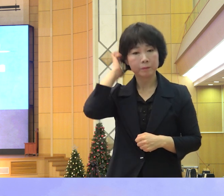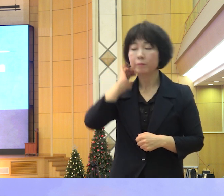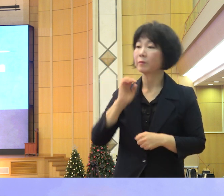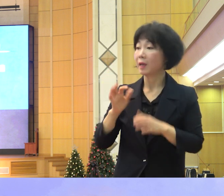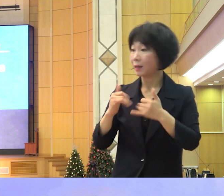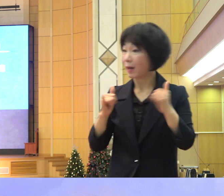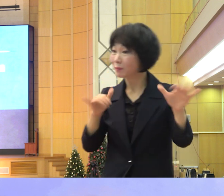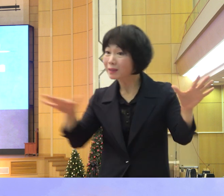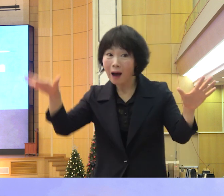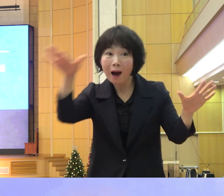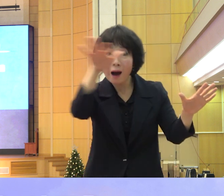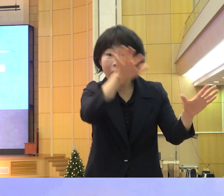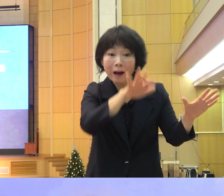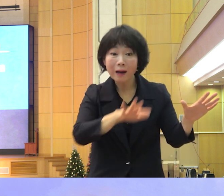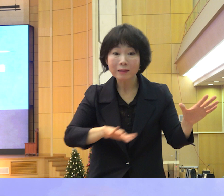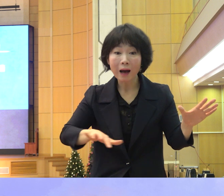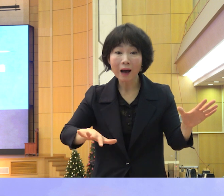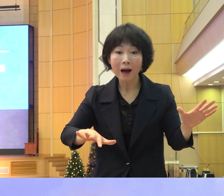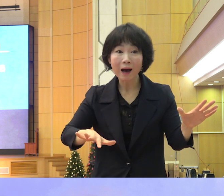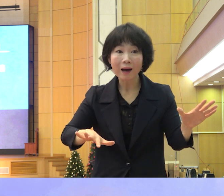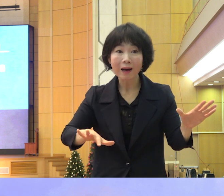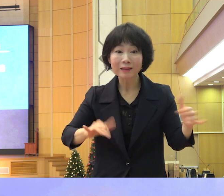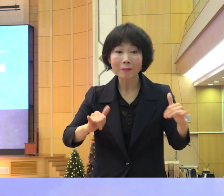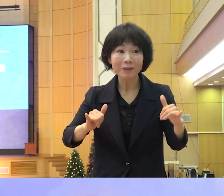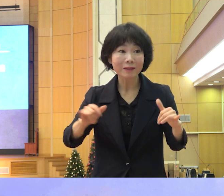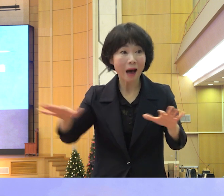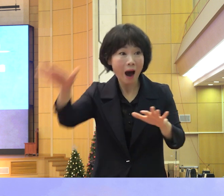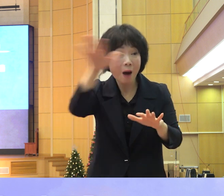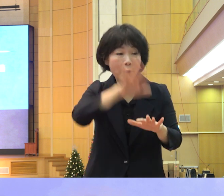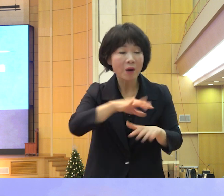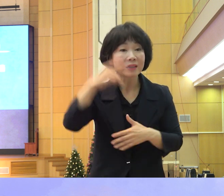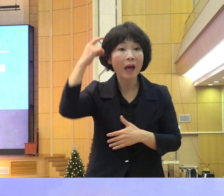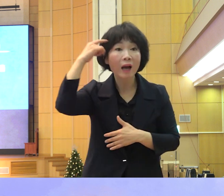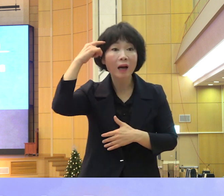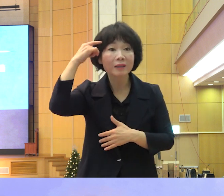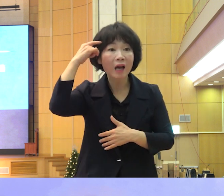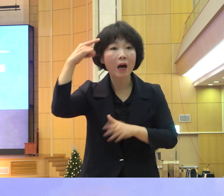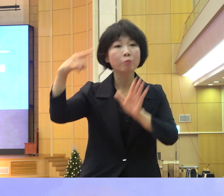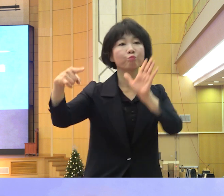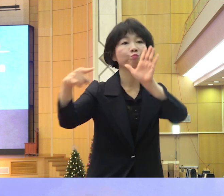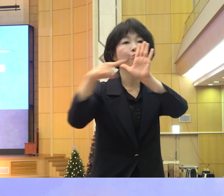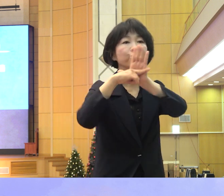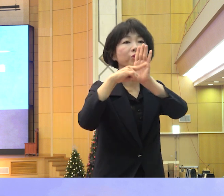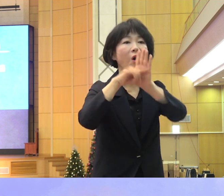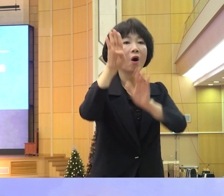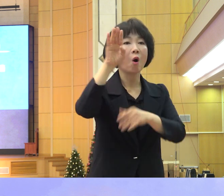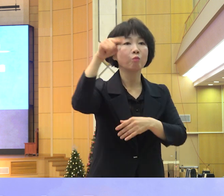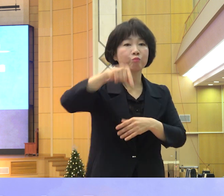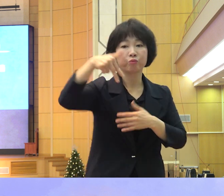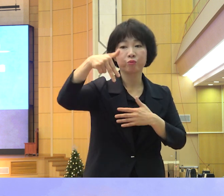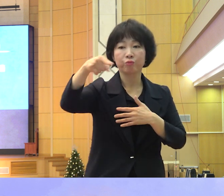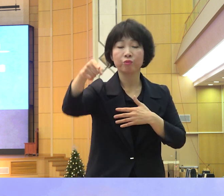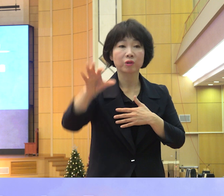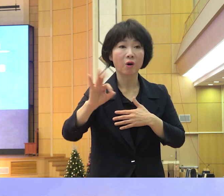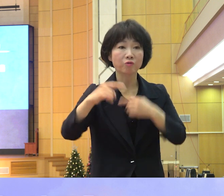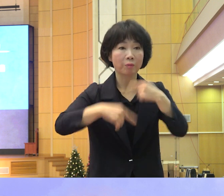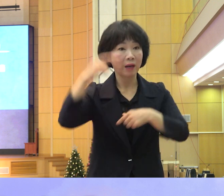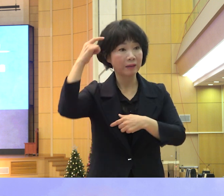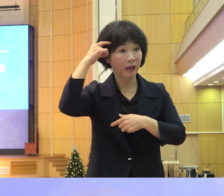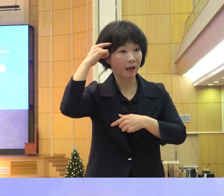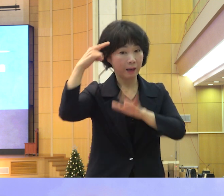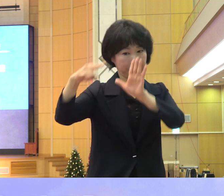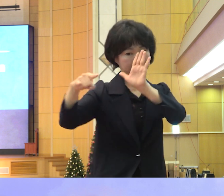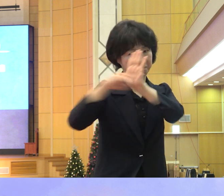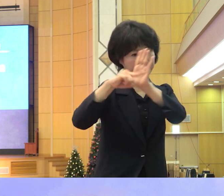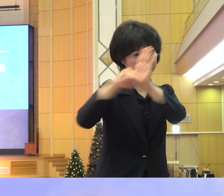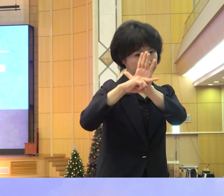대부분 사람들은요 부정적인 사람이라든지 막 절망하는 사람들은요 가만히 보면